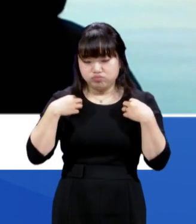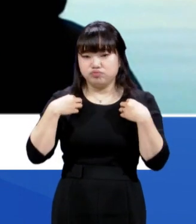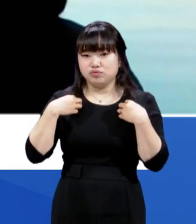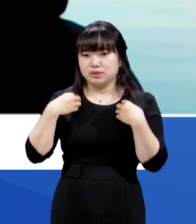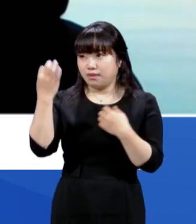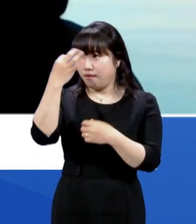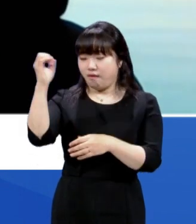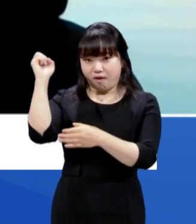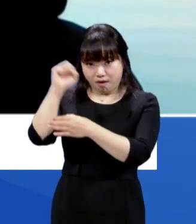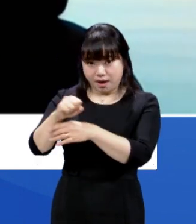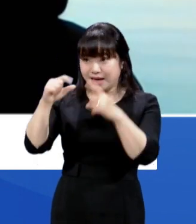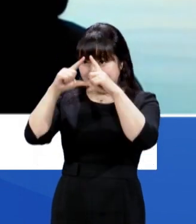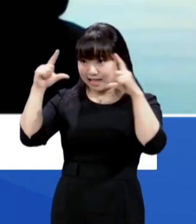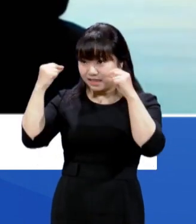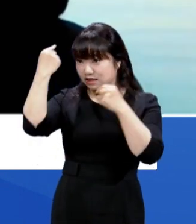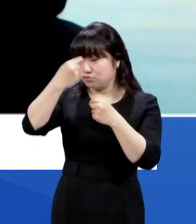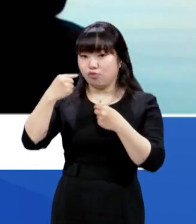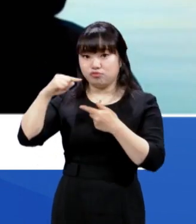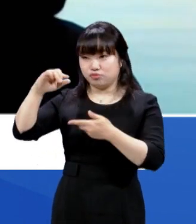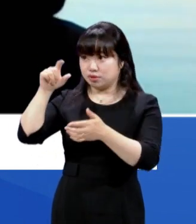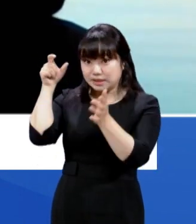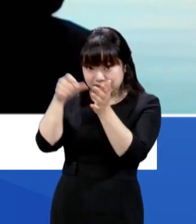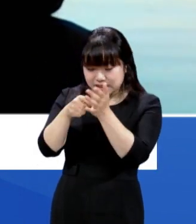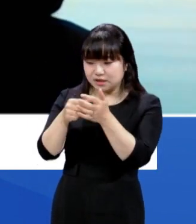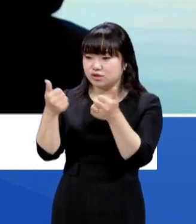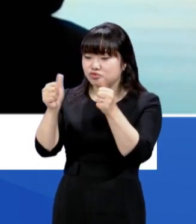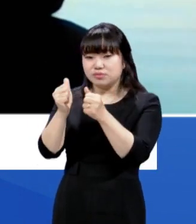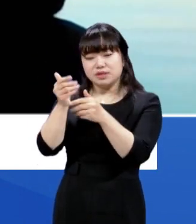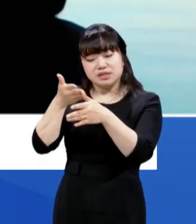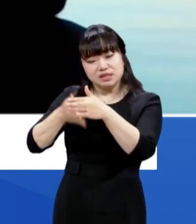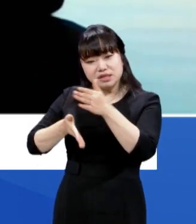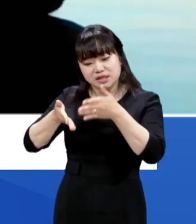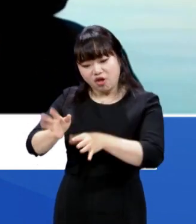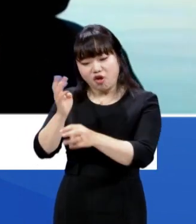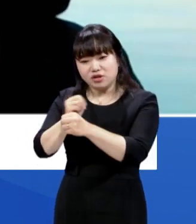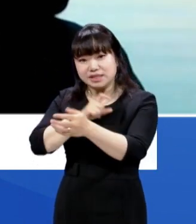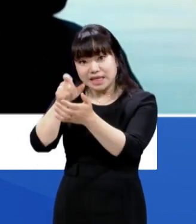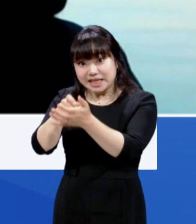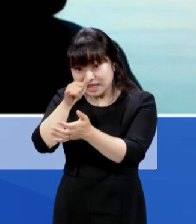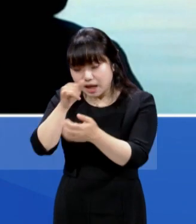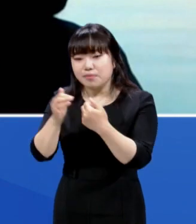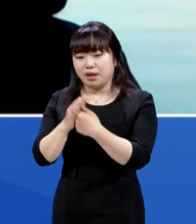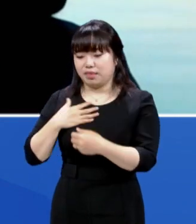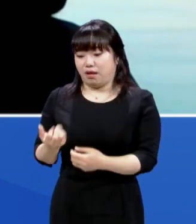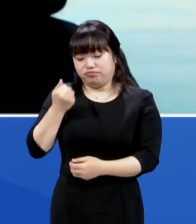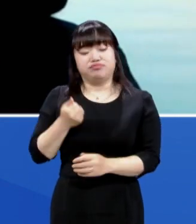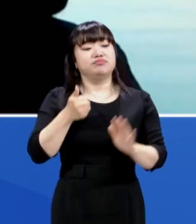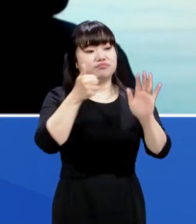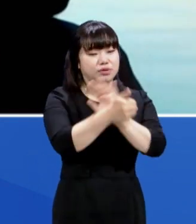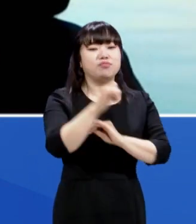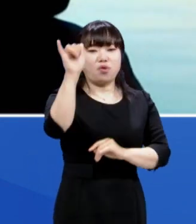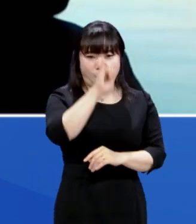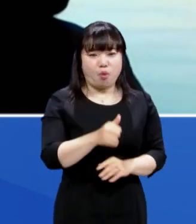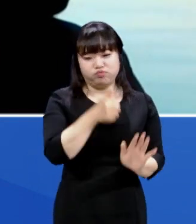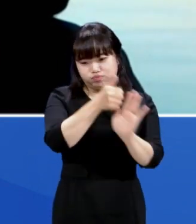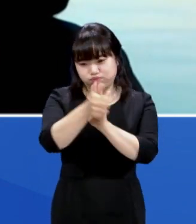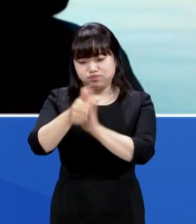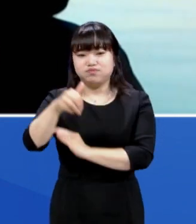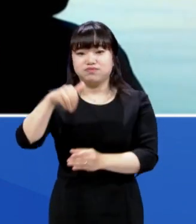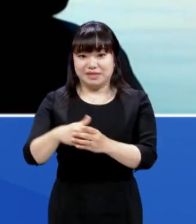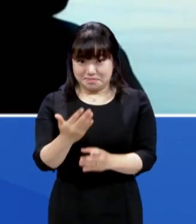발행한 사진이 첩부 되어 있고 생년월일이 들어가 있는 신부 좋아했으면 정보 어디에 적음 가능하십니다 나